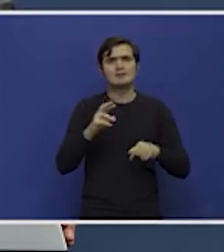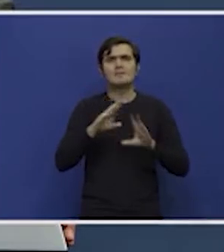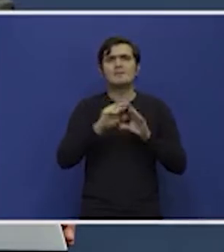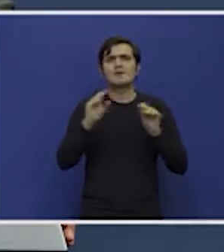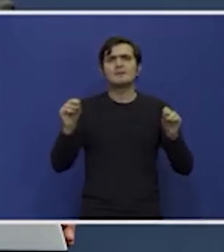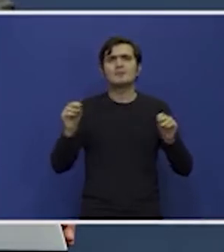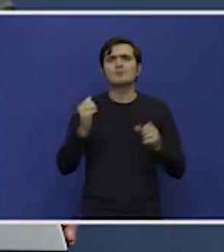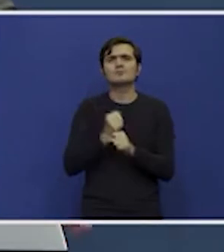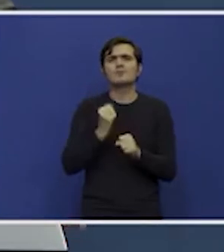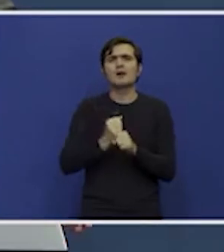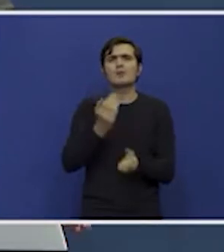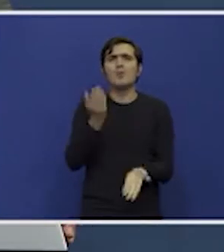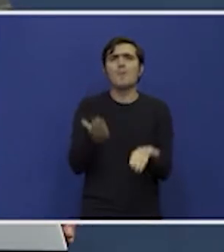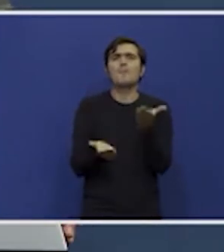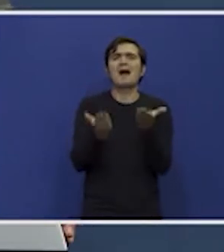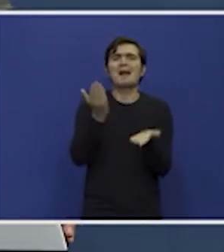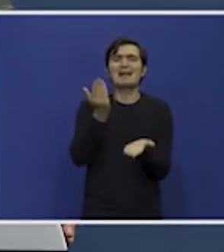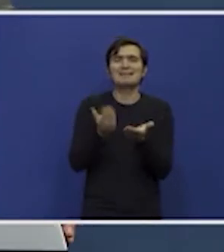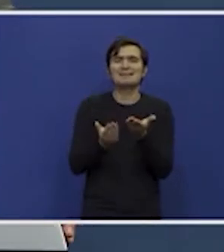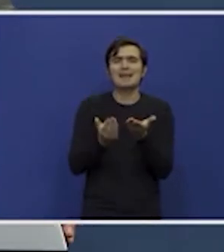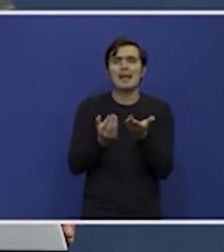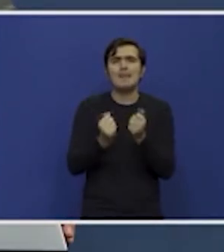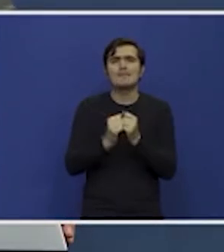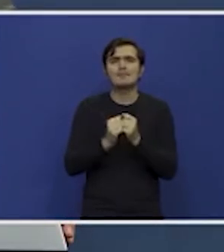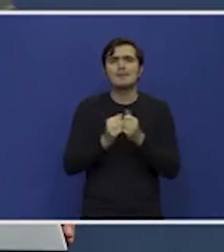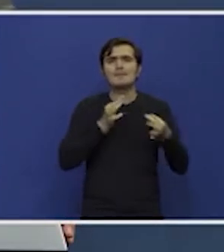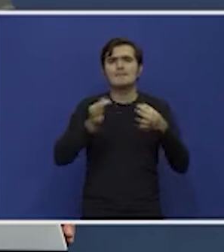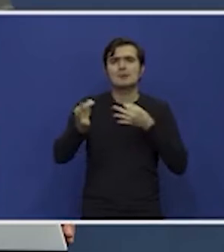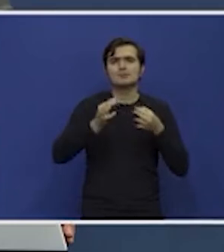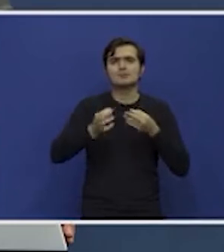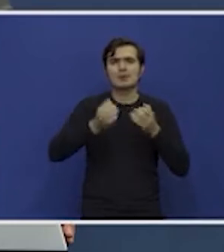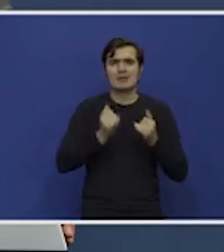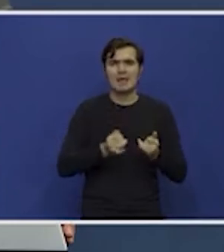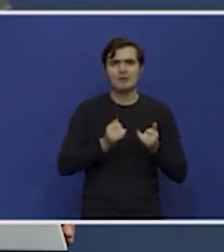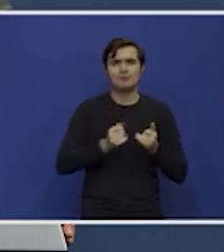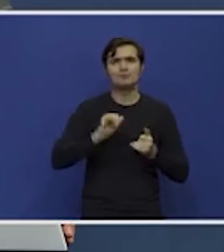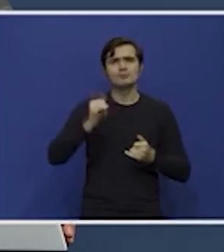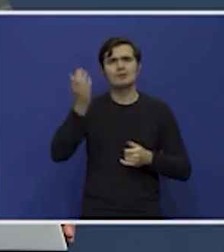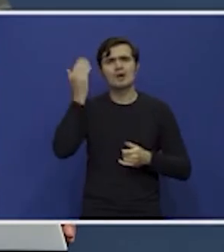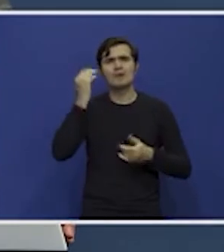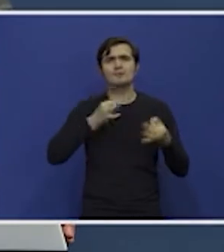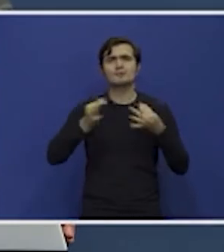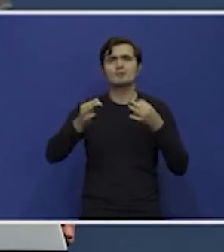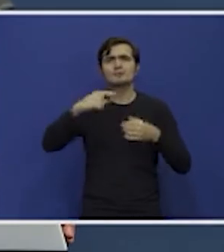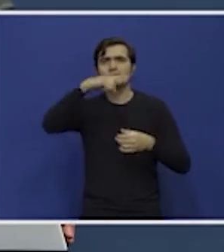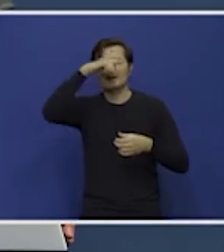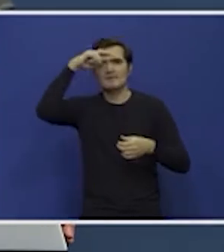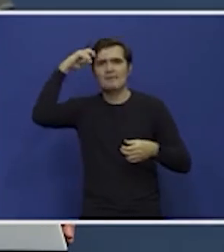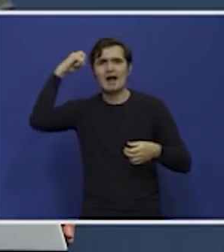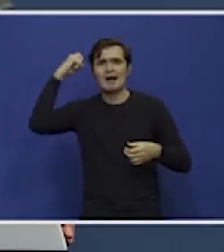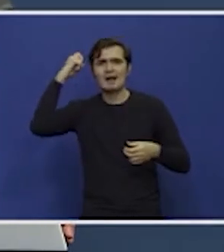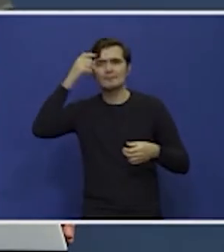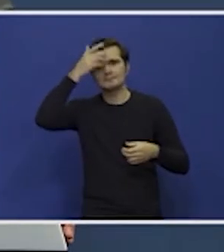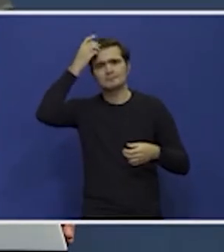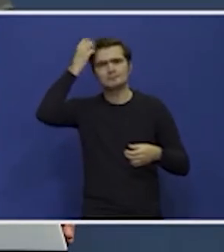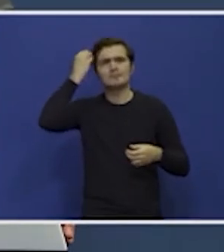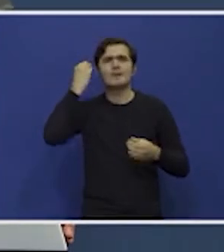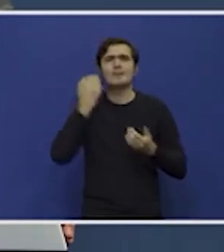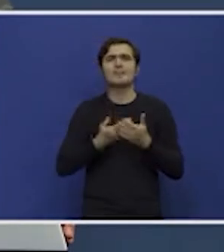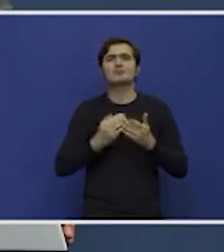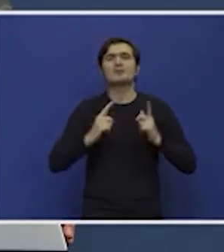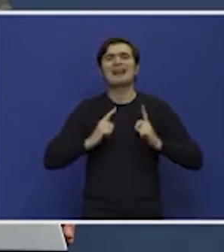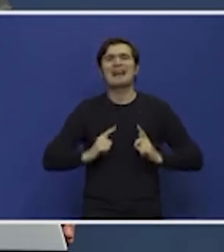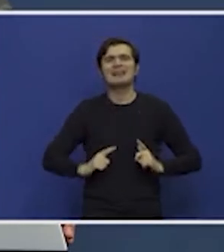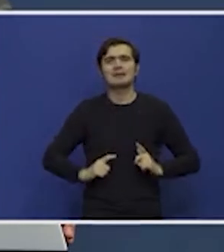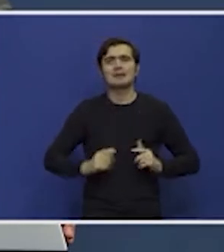fac paralele cu între măsurile luate în acest moment și cele luate în cursul verii. Măsuri de relaxare. Măsurile